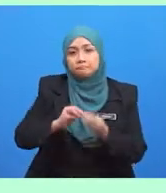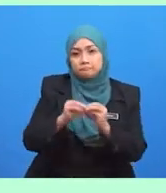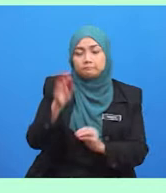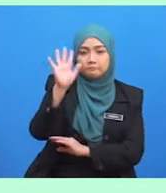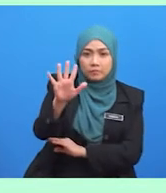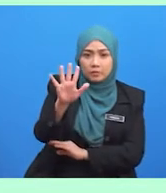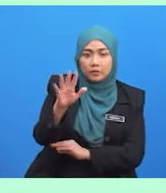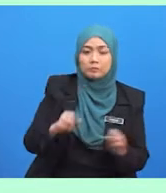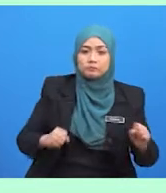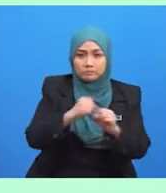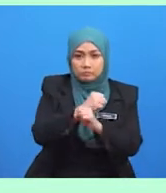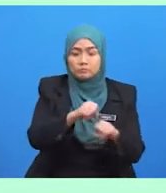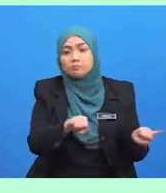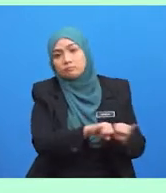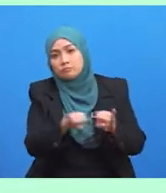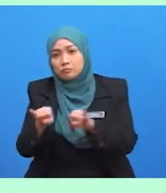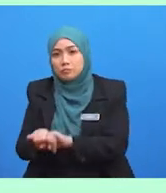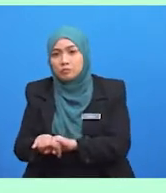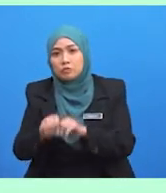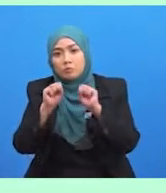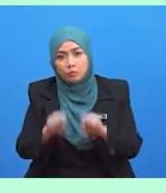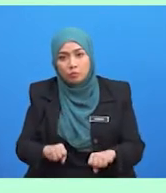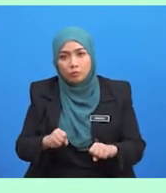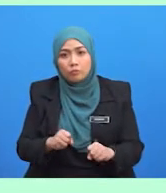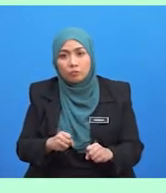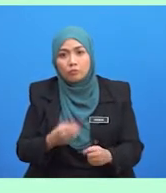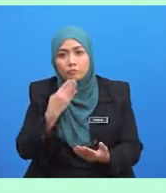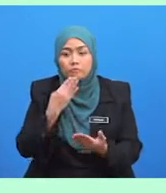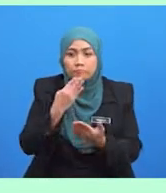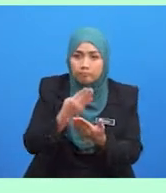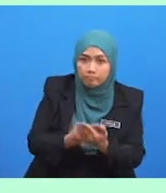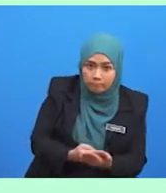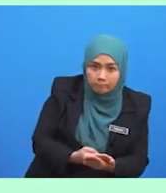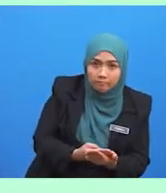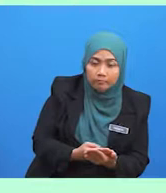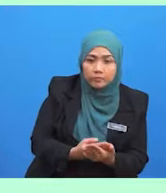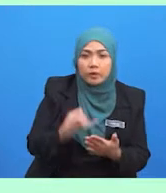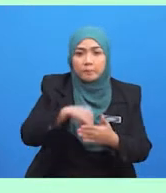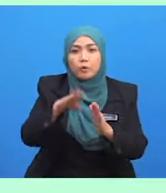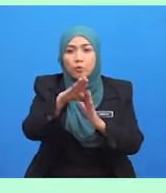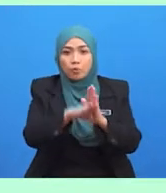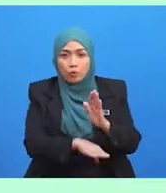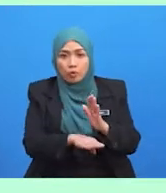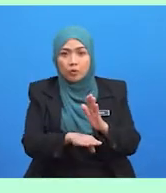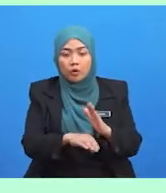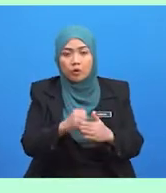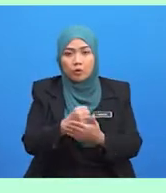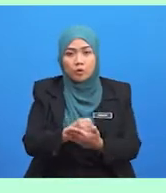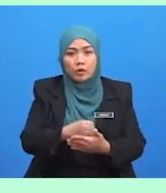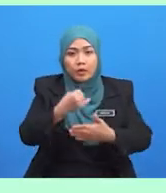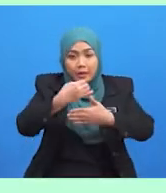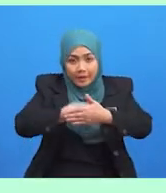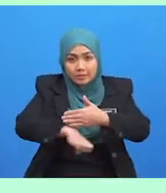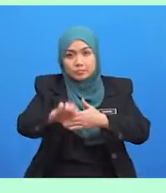Kelima, sekatan juga memperbaiki imbangan pembayaran kerana import berkurang, ekspor